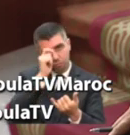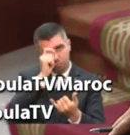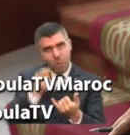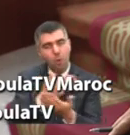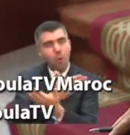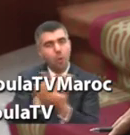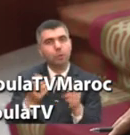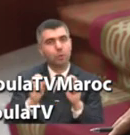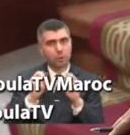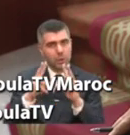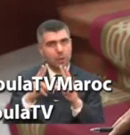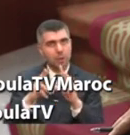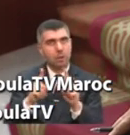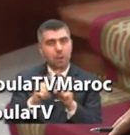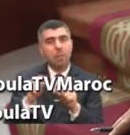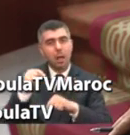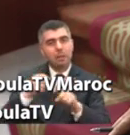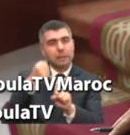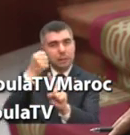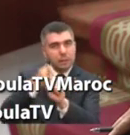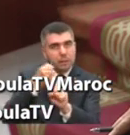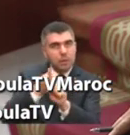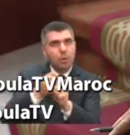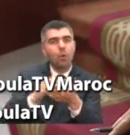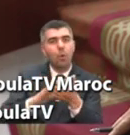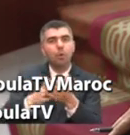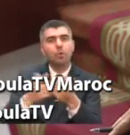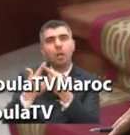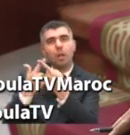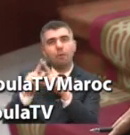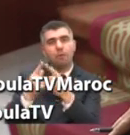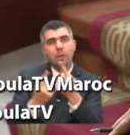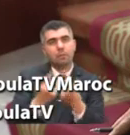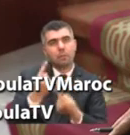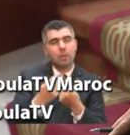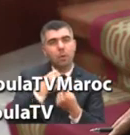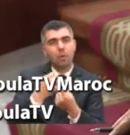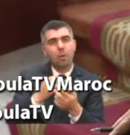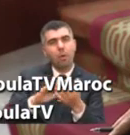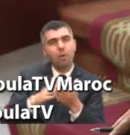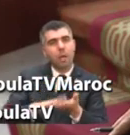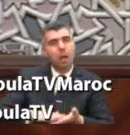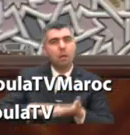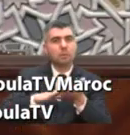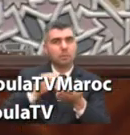أيضا ما زال يلزمنا بذل مجهودات أخرى لتتمكن. شكرا سيد وزير الدولة.